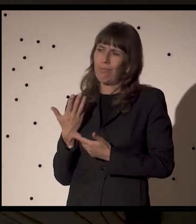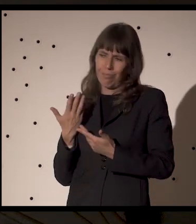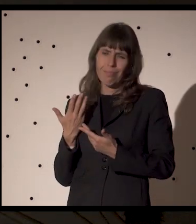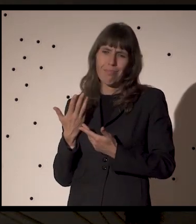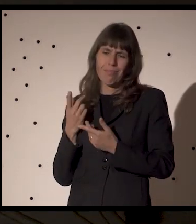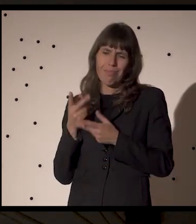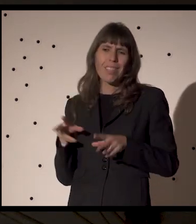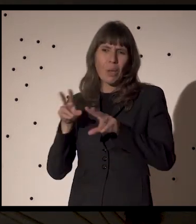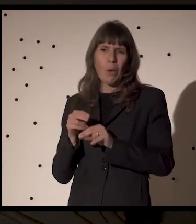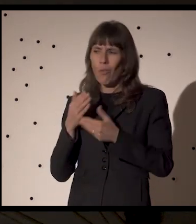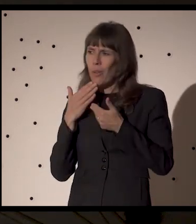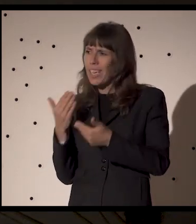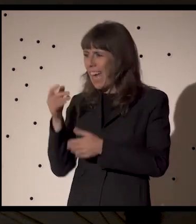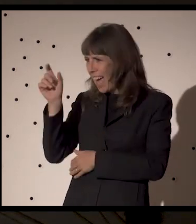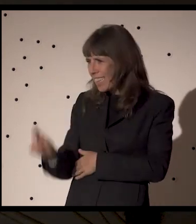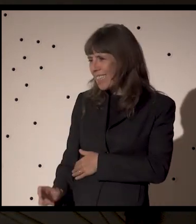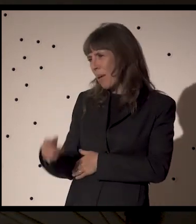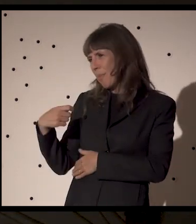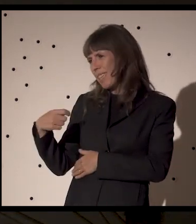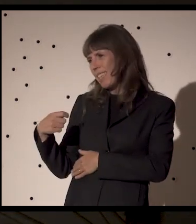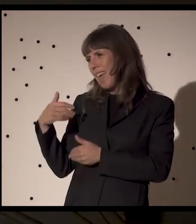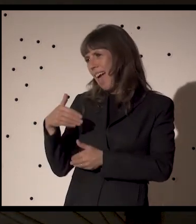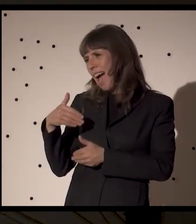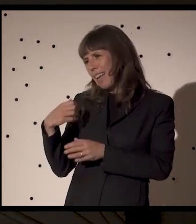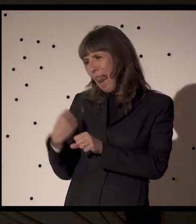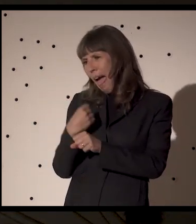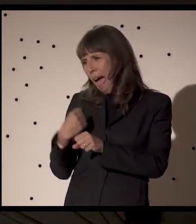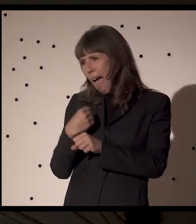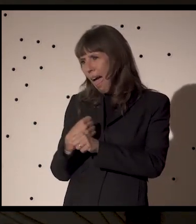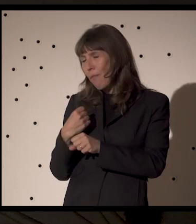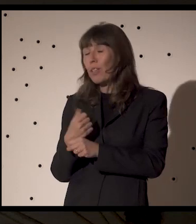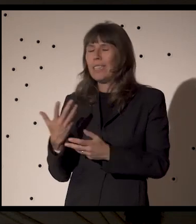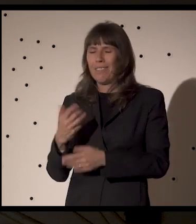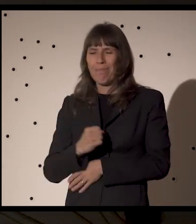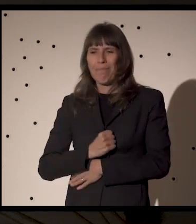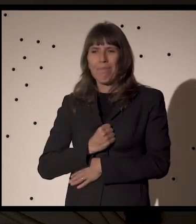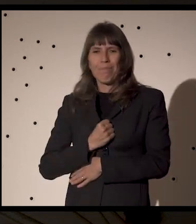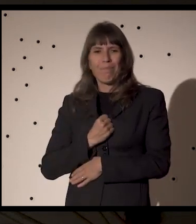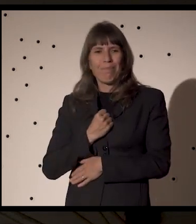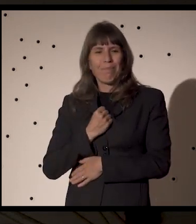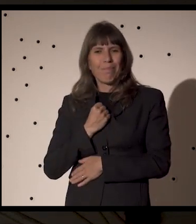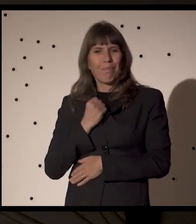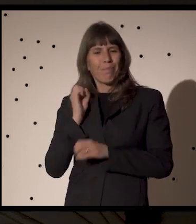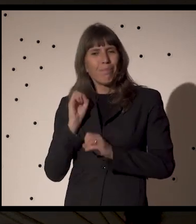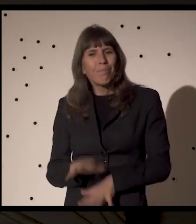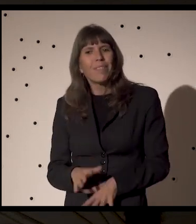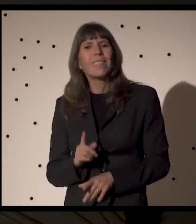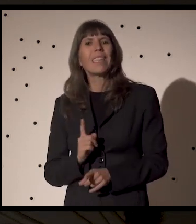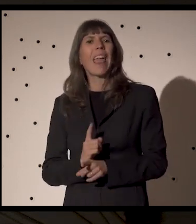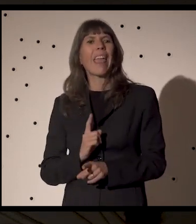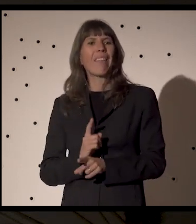presidente in particolare Ci dispiace molto che che debba andarsene devo dire che comunque l'amore che Milano